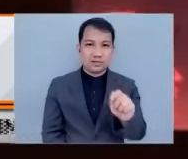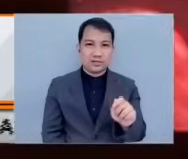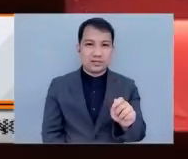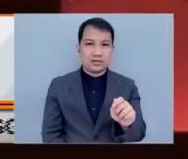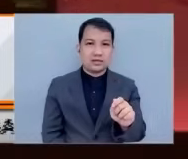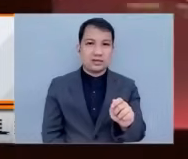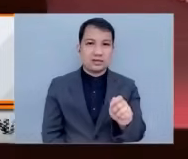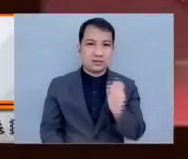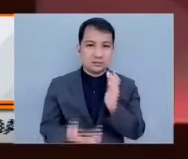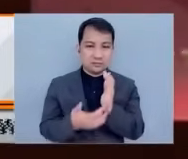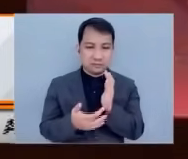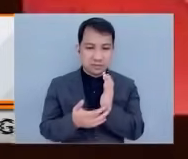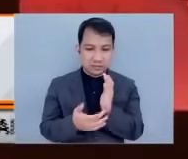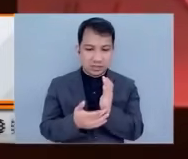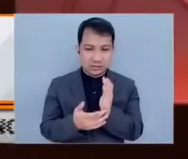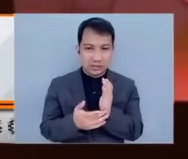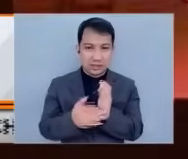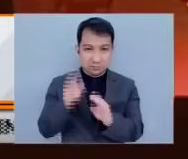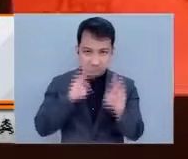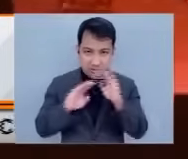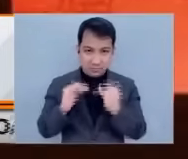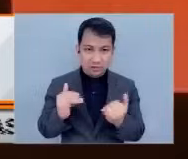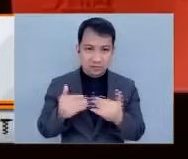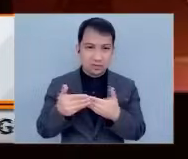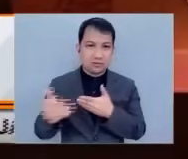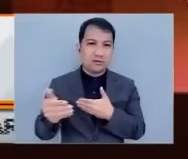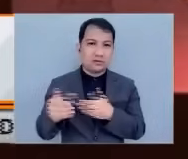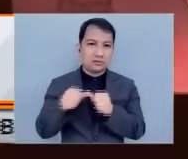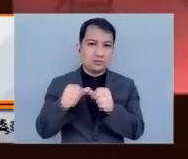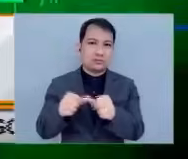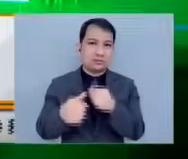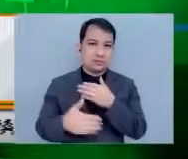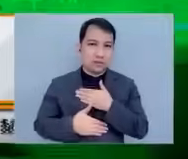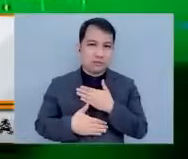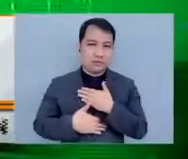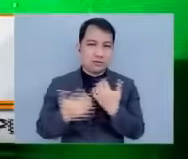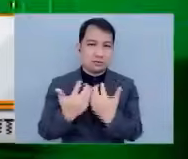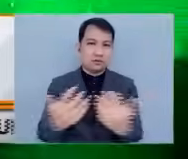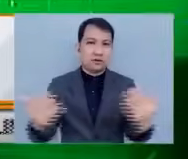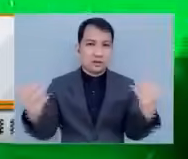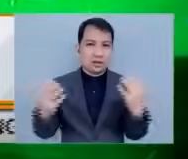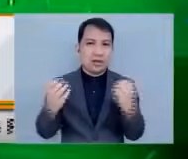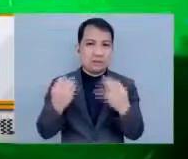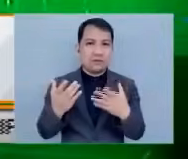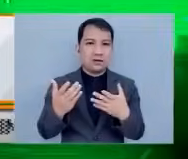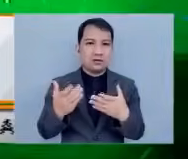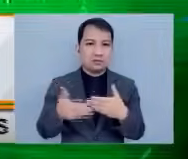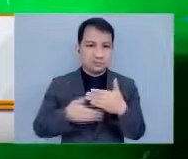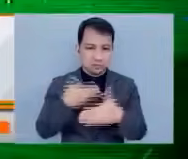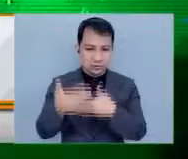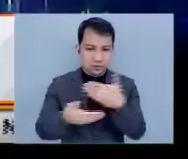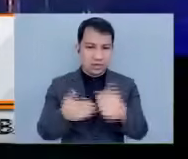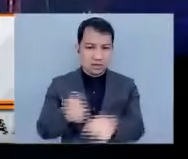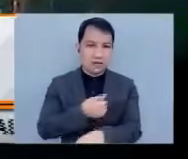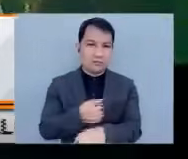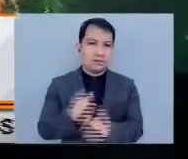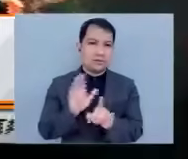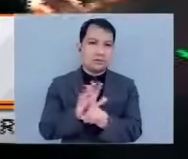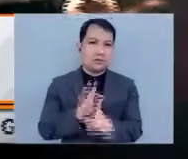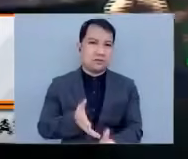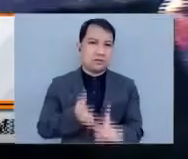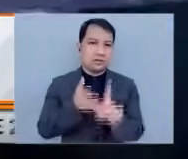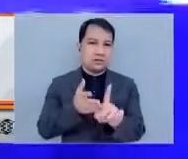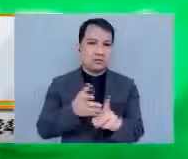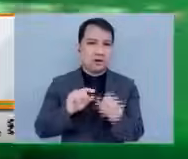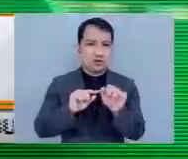break mang naranasan, tuloy-tuloy ang saya ng fans dahil halos magkakasunod ng kinanta ang ilan pang classic River